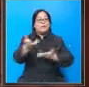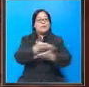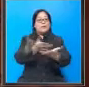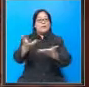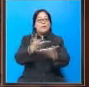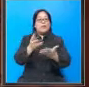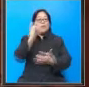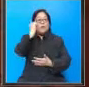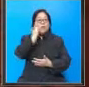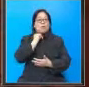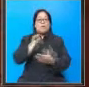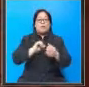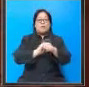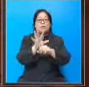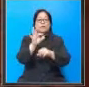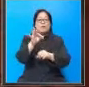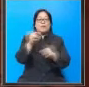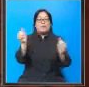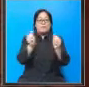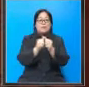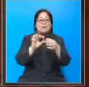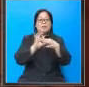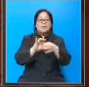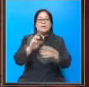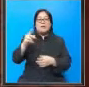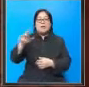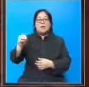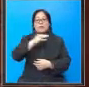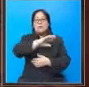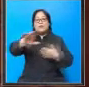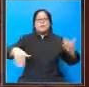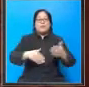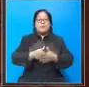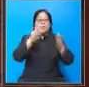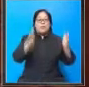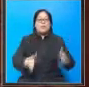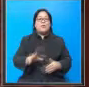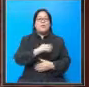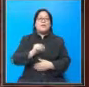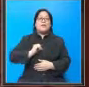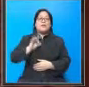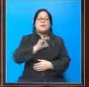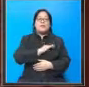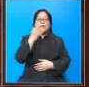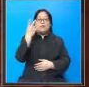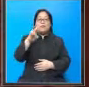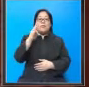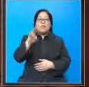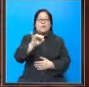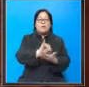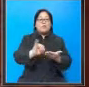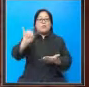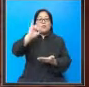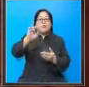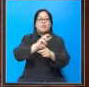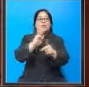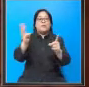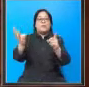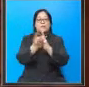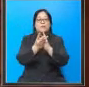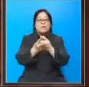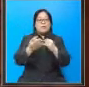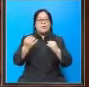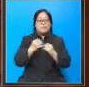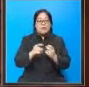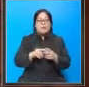saringan kopi ini tidak dilaksanakan dengan kerjasama ke m kepada semua penghuni dan kaki tangan gitu jumlah sebuah institusi kebajikan